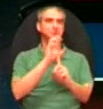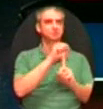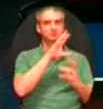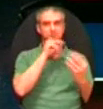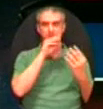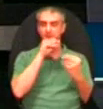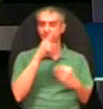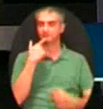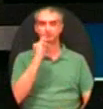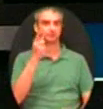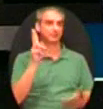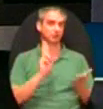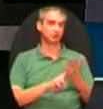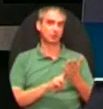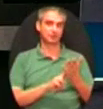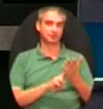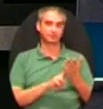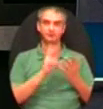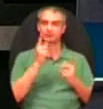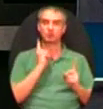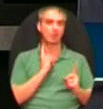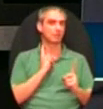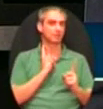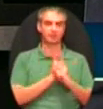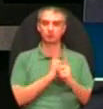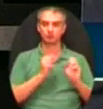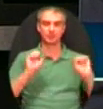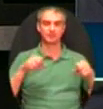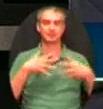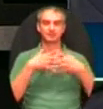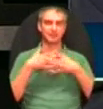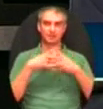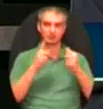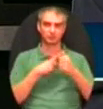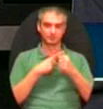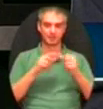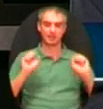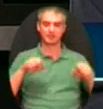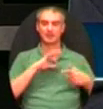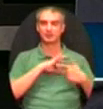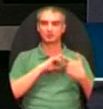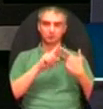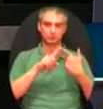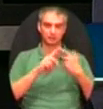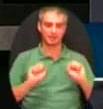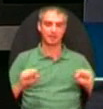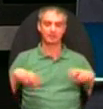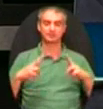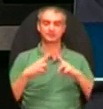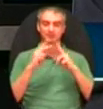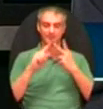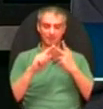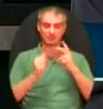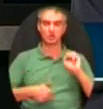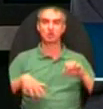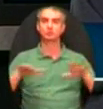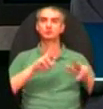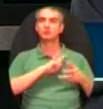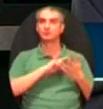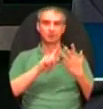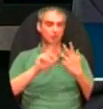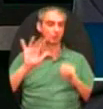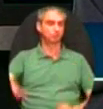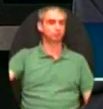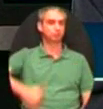קודם כל, אתה צודק, נתחיל מזה. יש לו נגישות לנשיא ארצות הברית, לנשיא רוסיה, לנשיא צרפת, לראש ממשלת בריטניה, הוא יכול